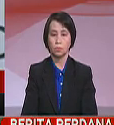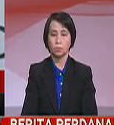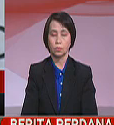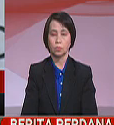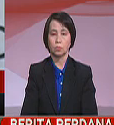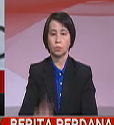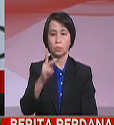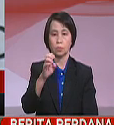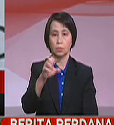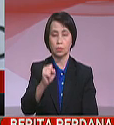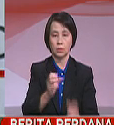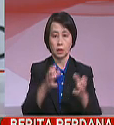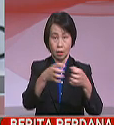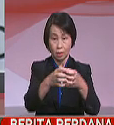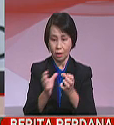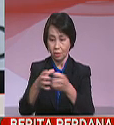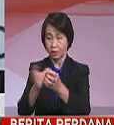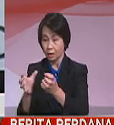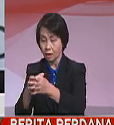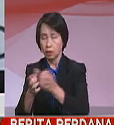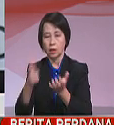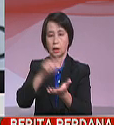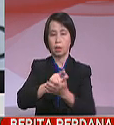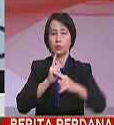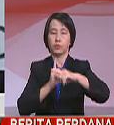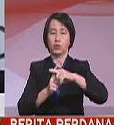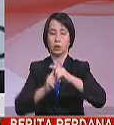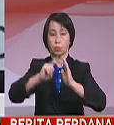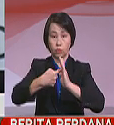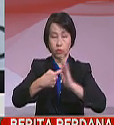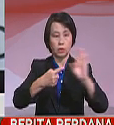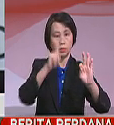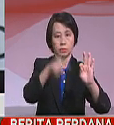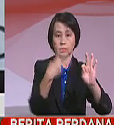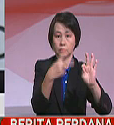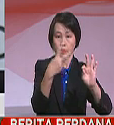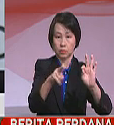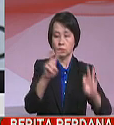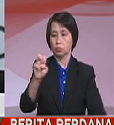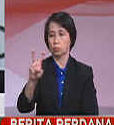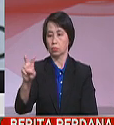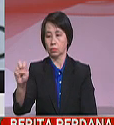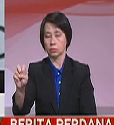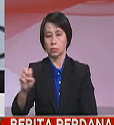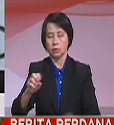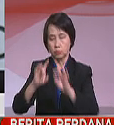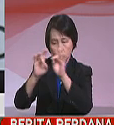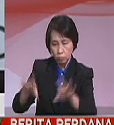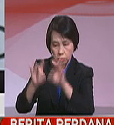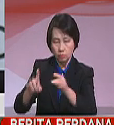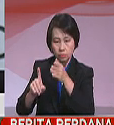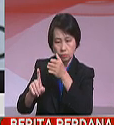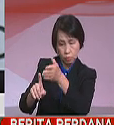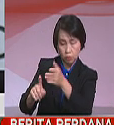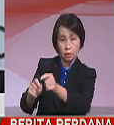Dan kes-kes bagi kluster ini telah dilaporkan positif bermula pada 9 Disember 2020. Hasil saringan bersasar